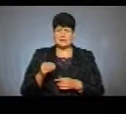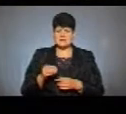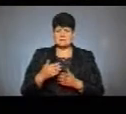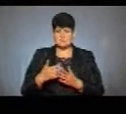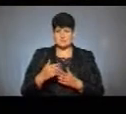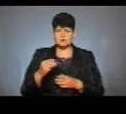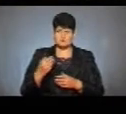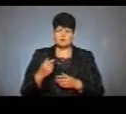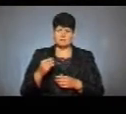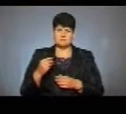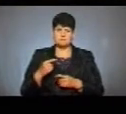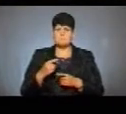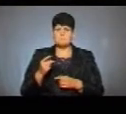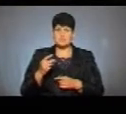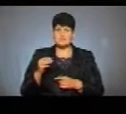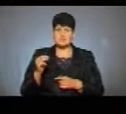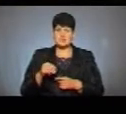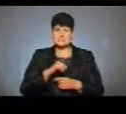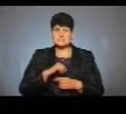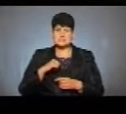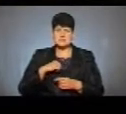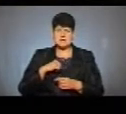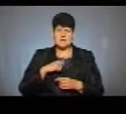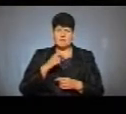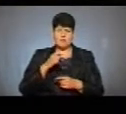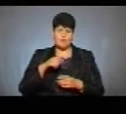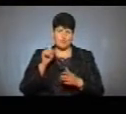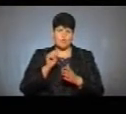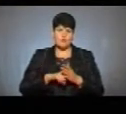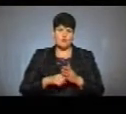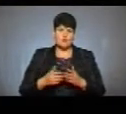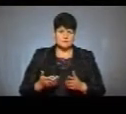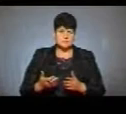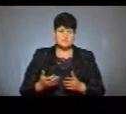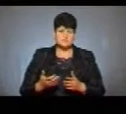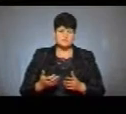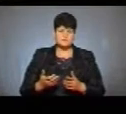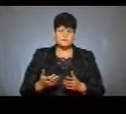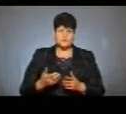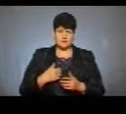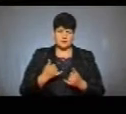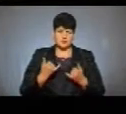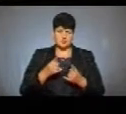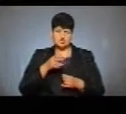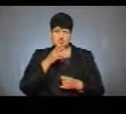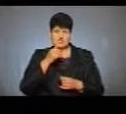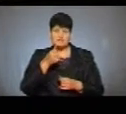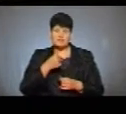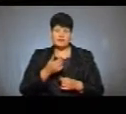близько 1500 самогубств. Так, в нас є зараз на даний час в рік.